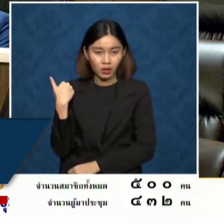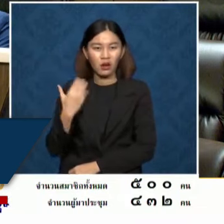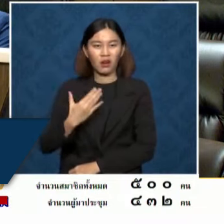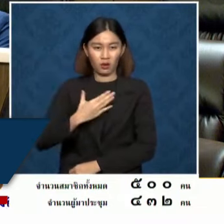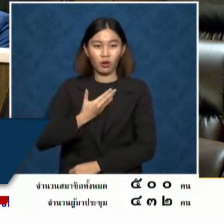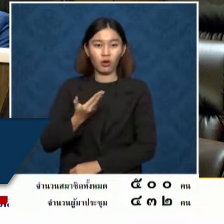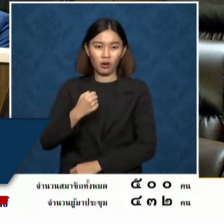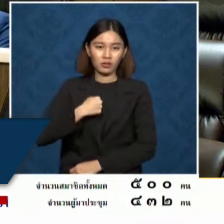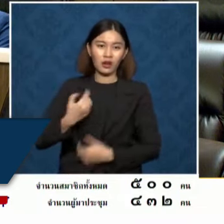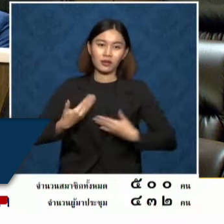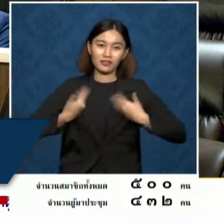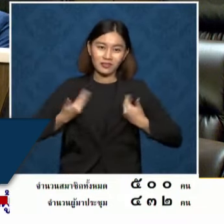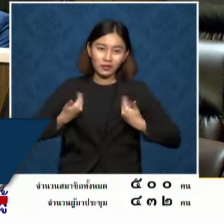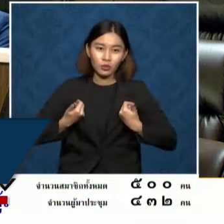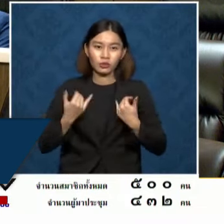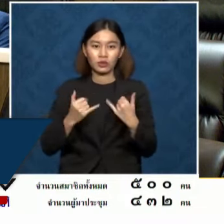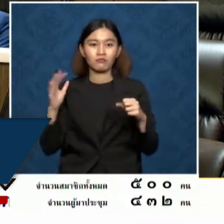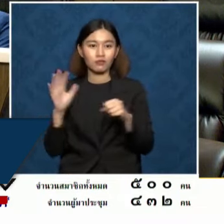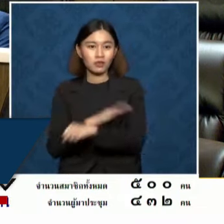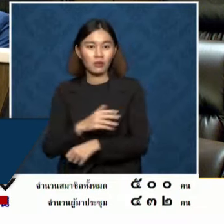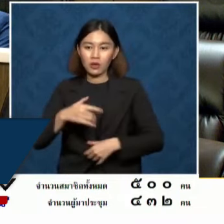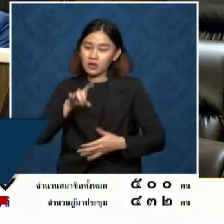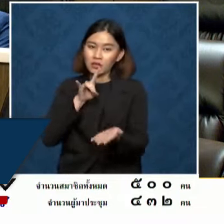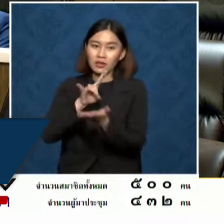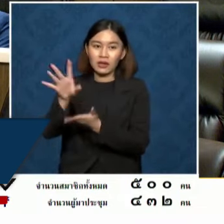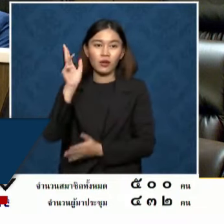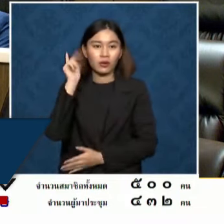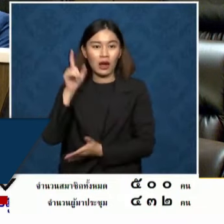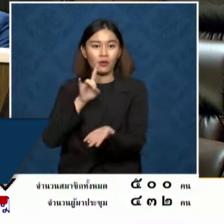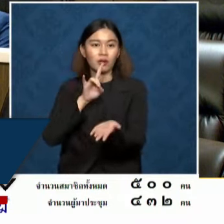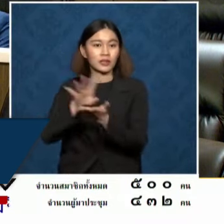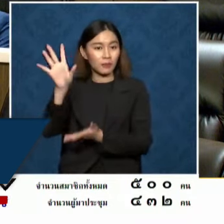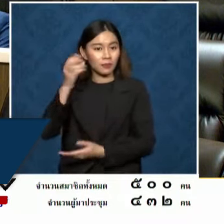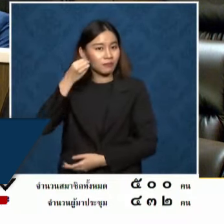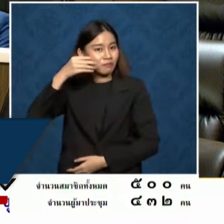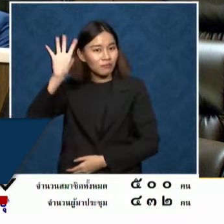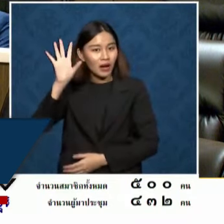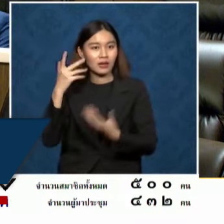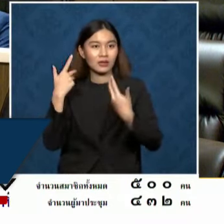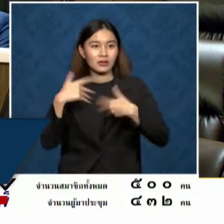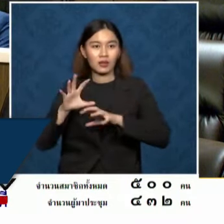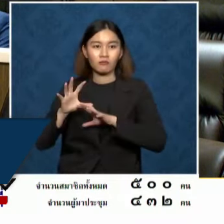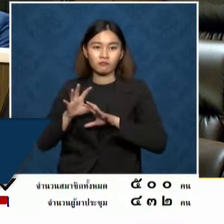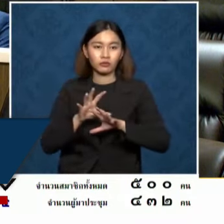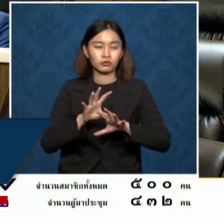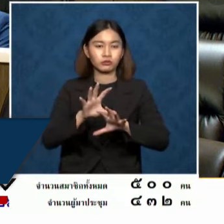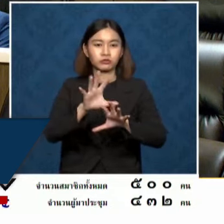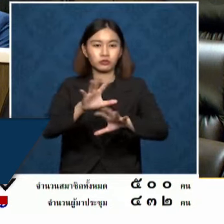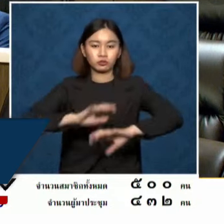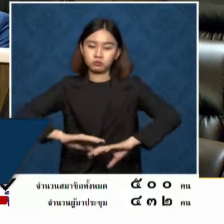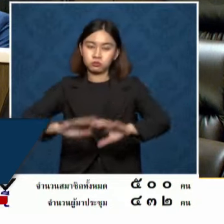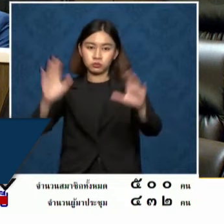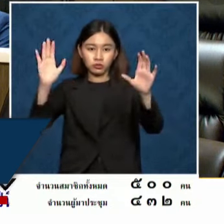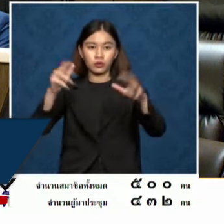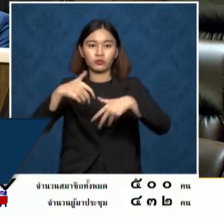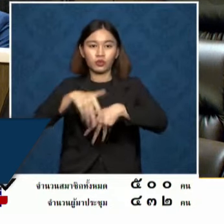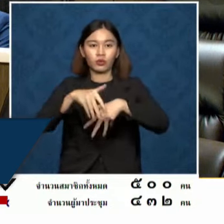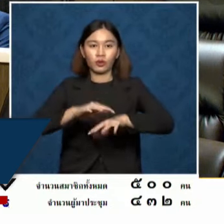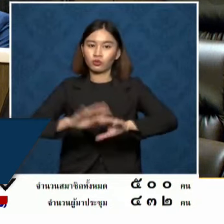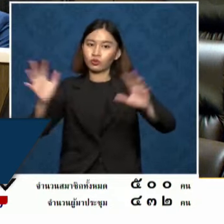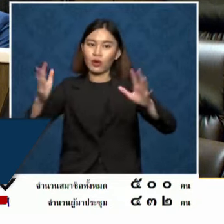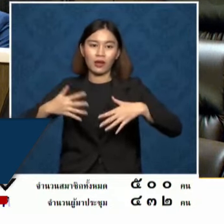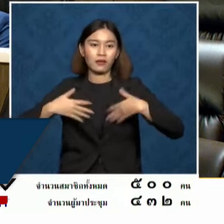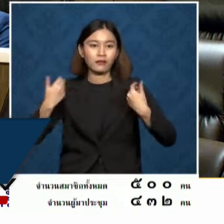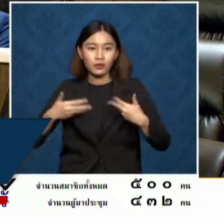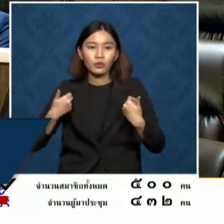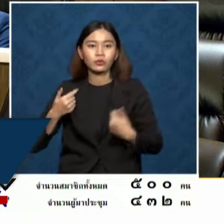พวกพี่สนุกหน่อยมันเต็มที่แล้วพร้อมกับไล่สื่อมวลชนให้กลับบ้านและจากนั้นก็กรูกันไปสลายชุมนุมกันอย่างสนุก